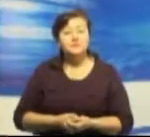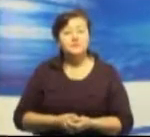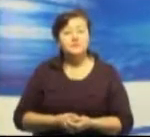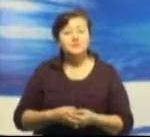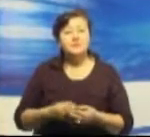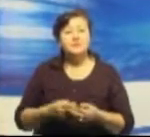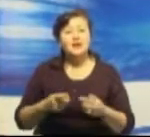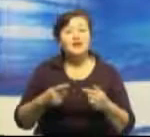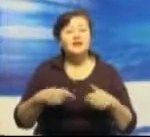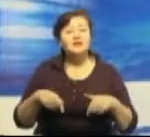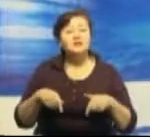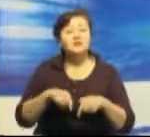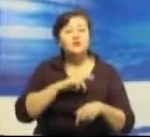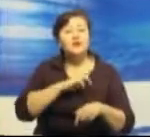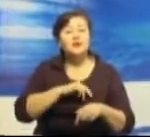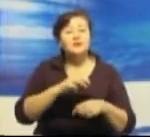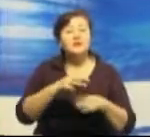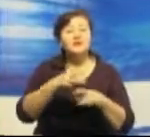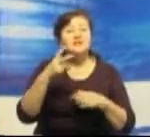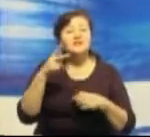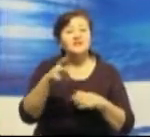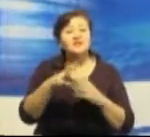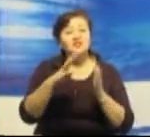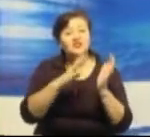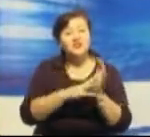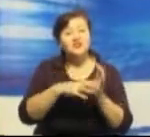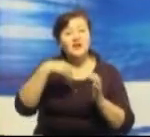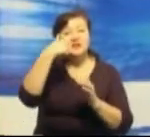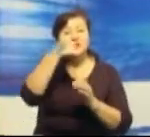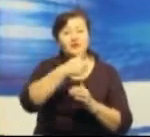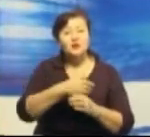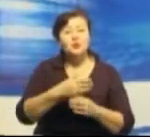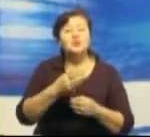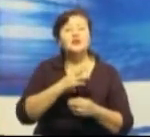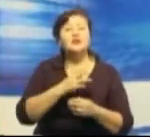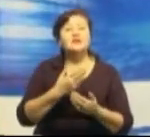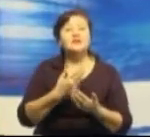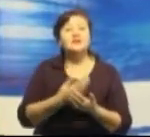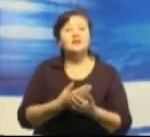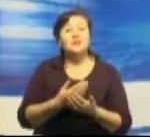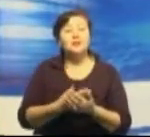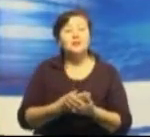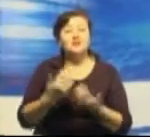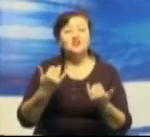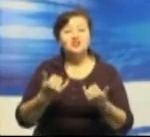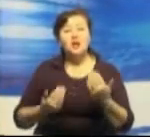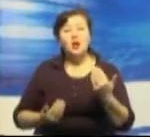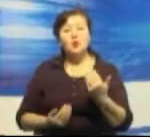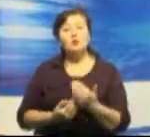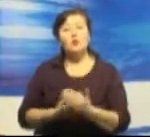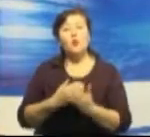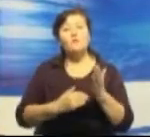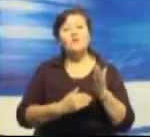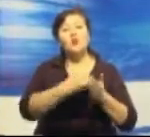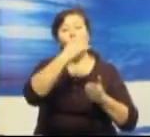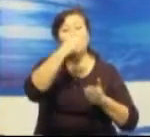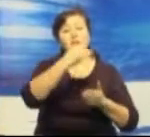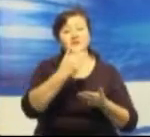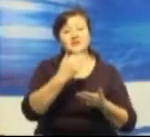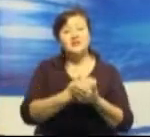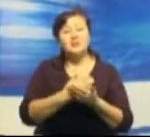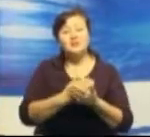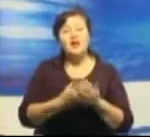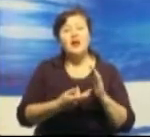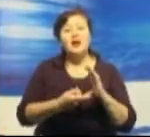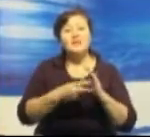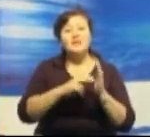Проводимая с 2009 года модернизация вывела работу теплоснабжающего предприятия на качественно новый уровень. В рамках 10